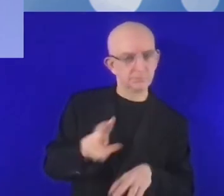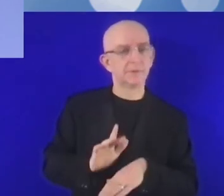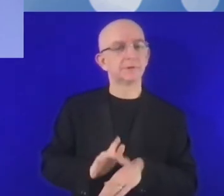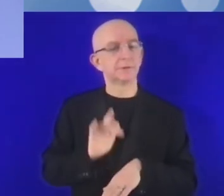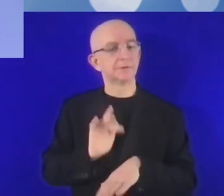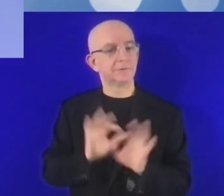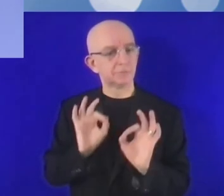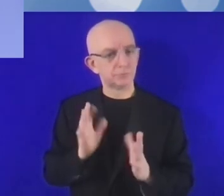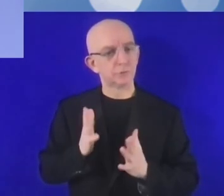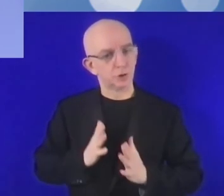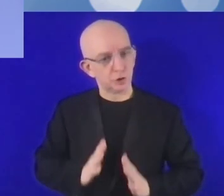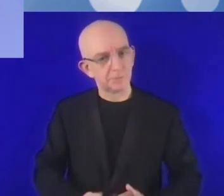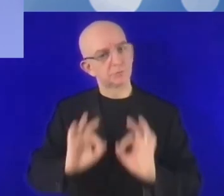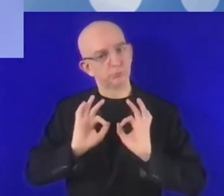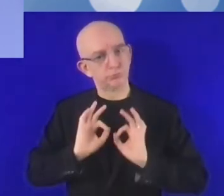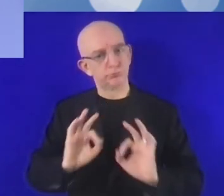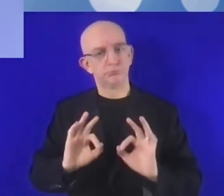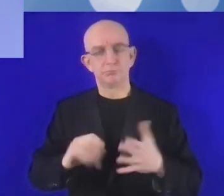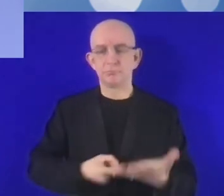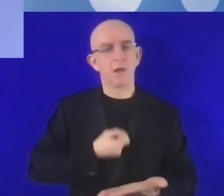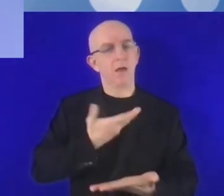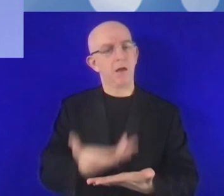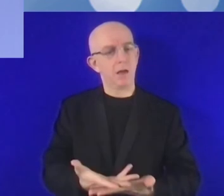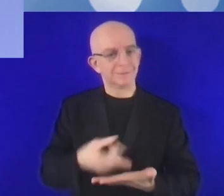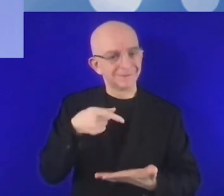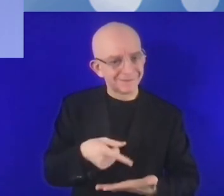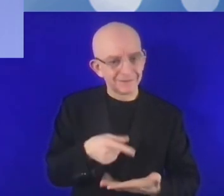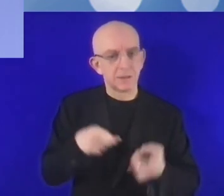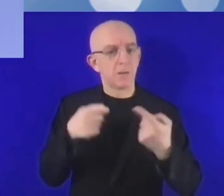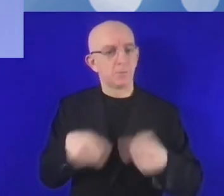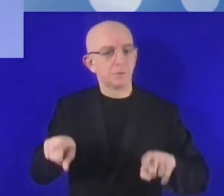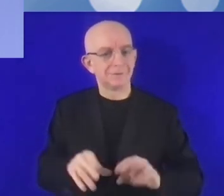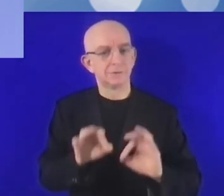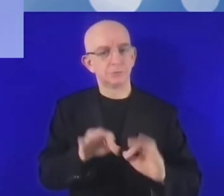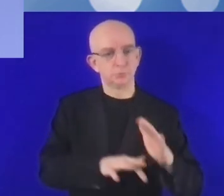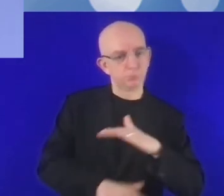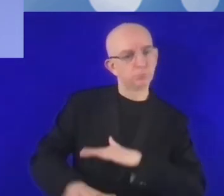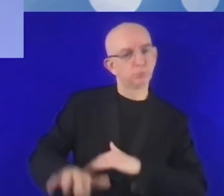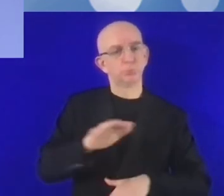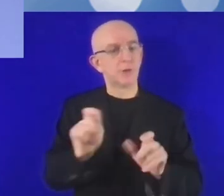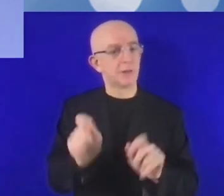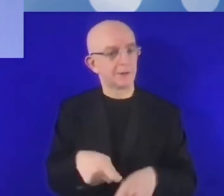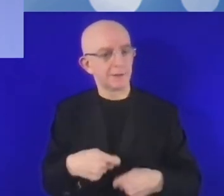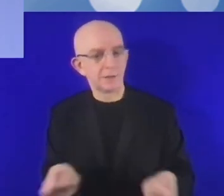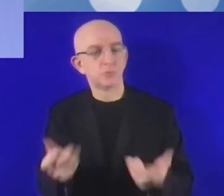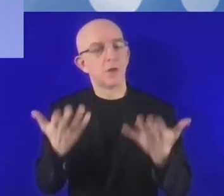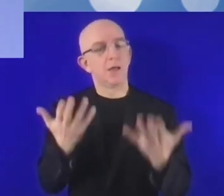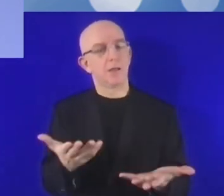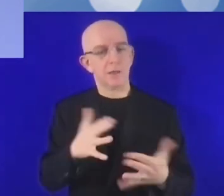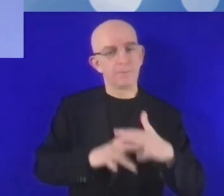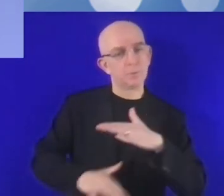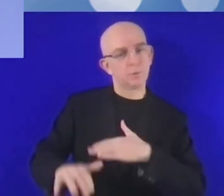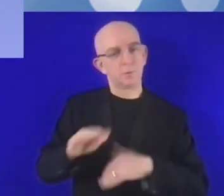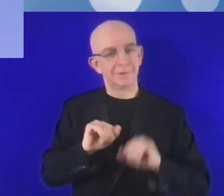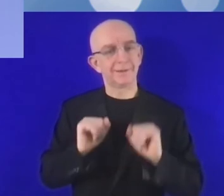à former, à sculpter notre sensibilité pour qu'on devienne de plus en plus humain, qu'on puisse créer de l'art et de